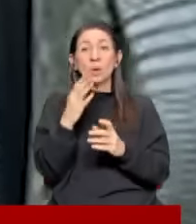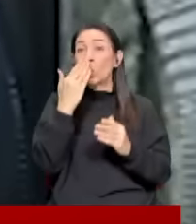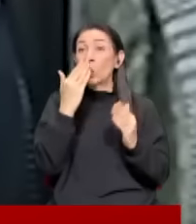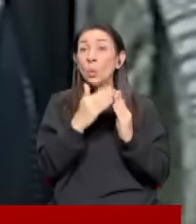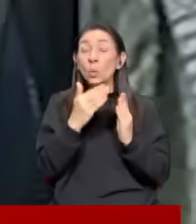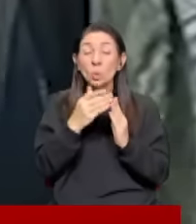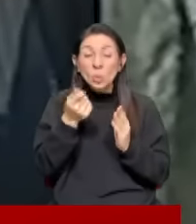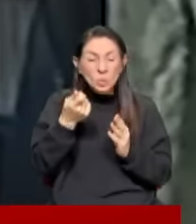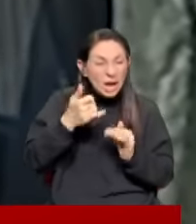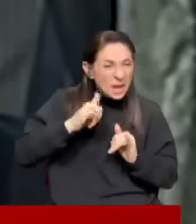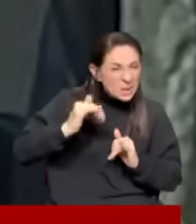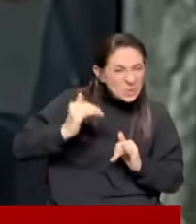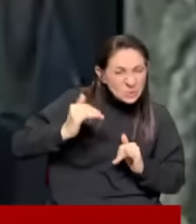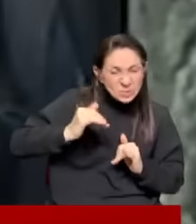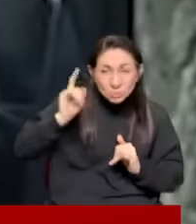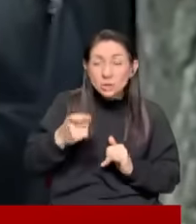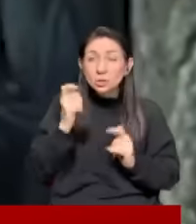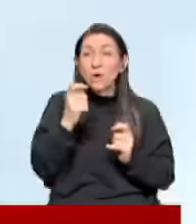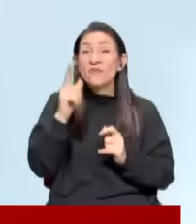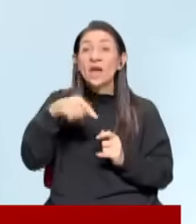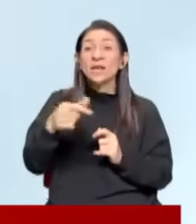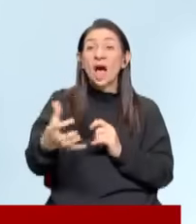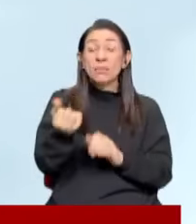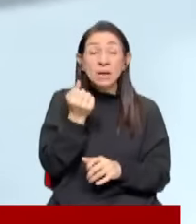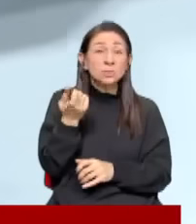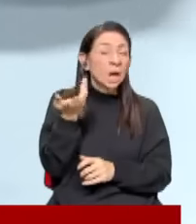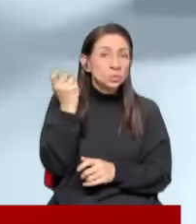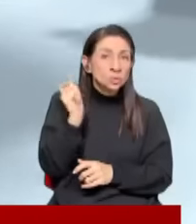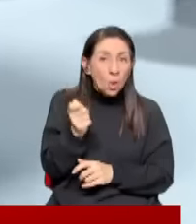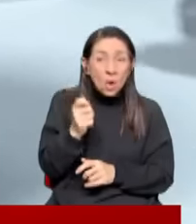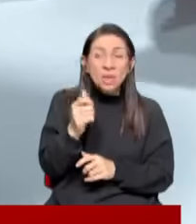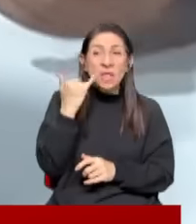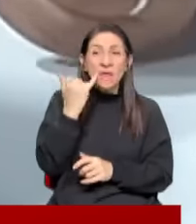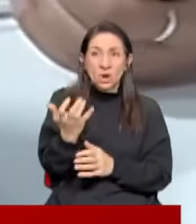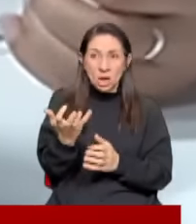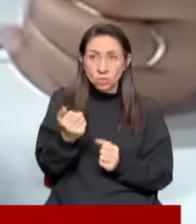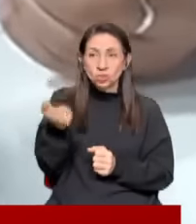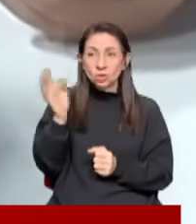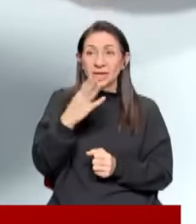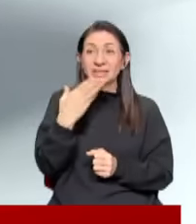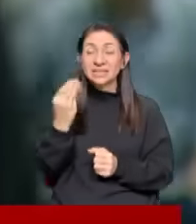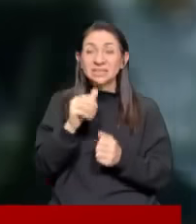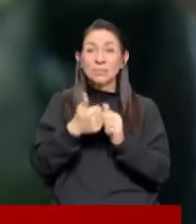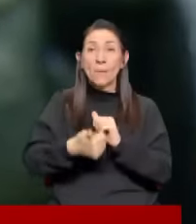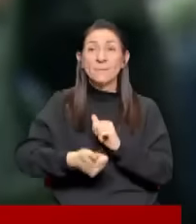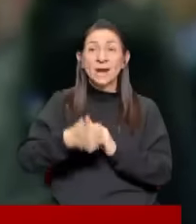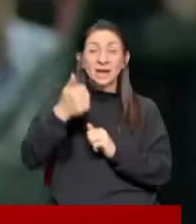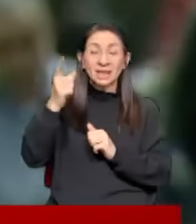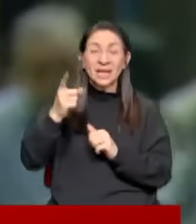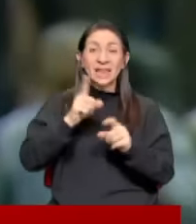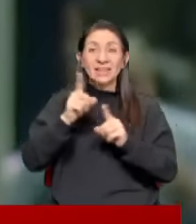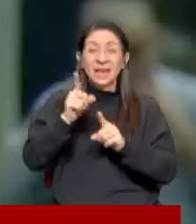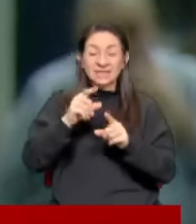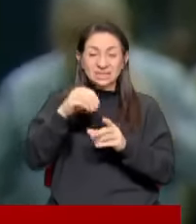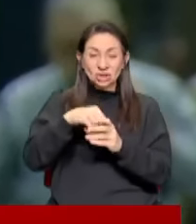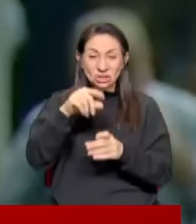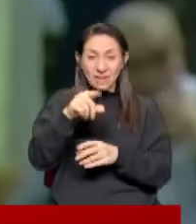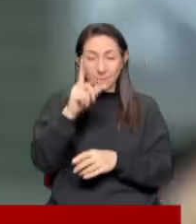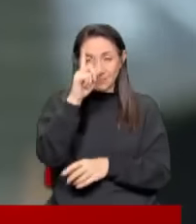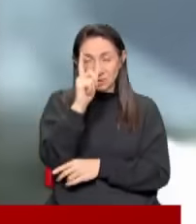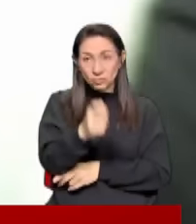telefonu bulmak zor, bulduğunda vergi iadesini almak daha da zor. Önce telefon alınıyor, sonra Gençlik ve Spor Bakanlığı'nın internet sitesi